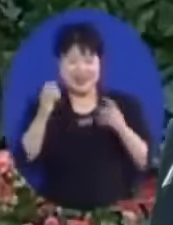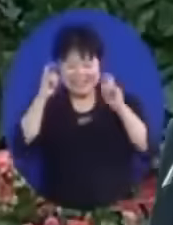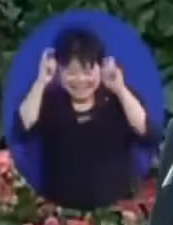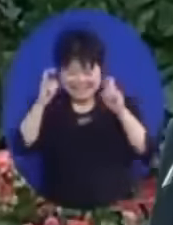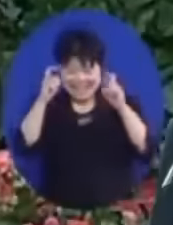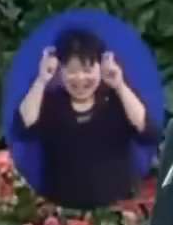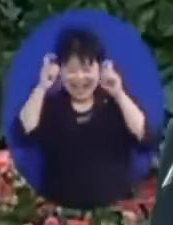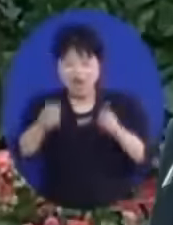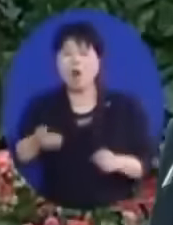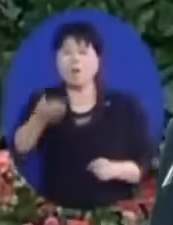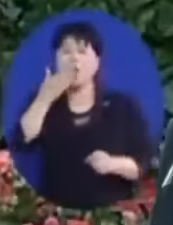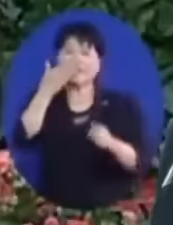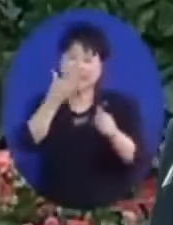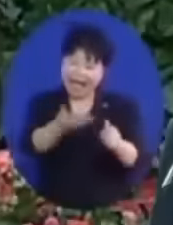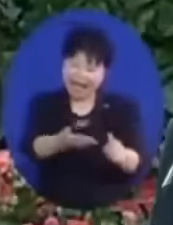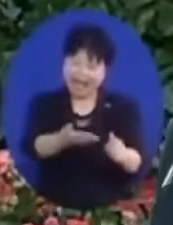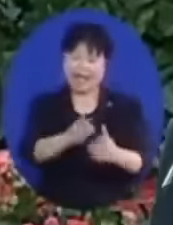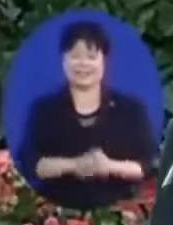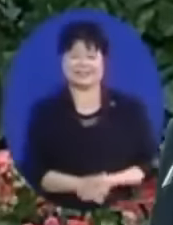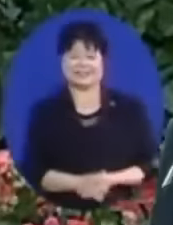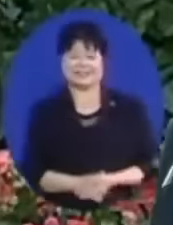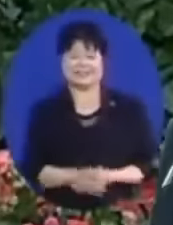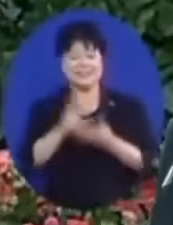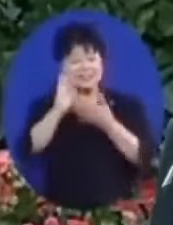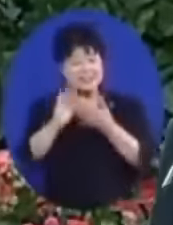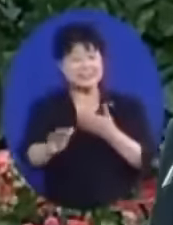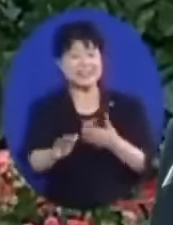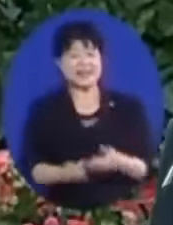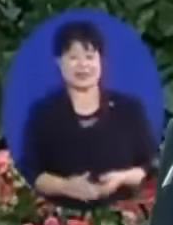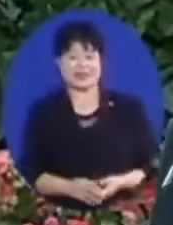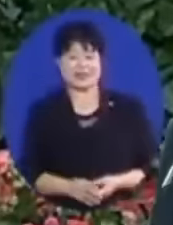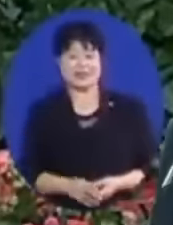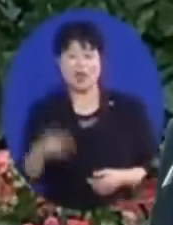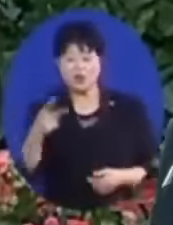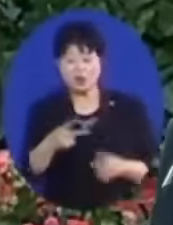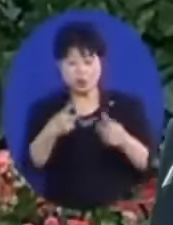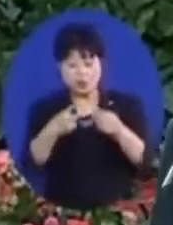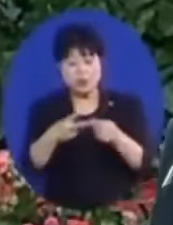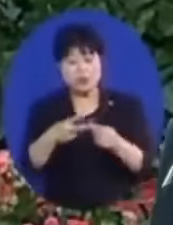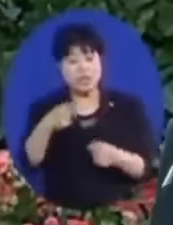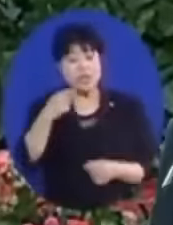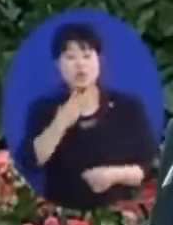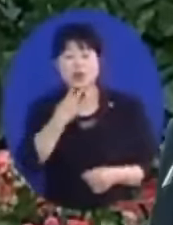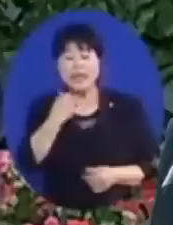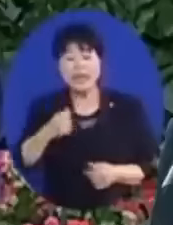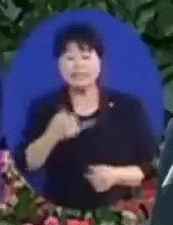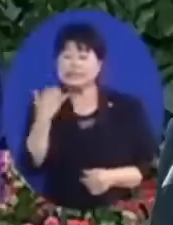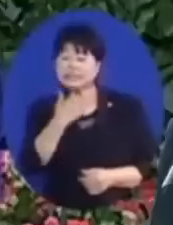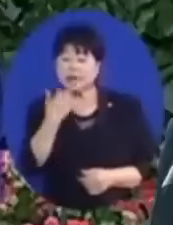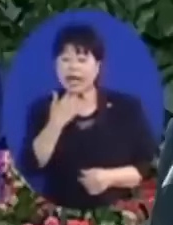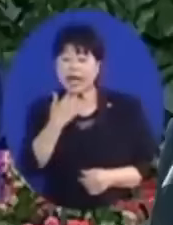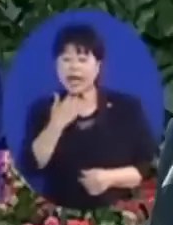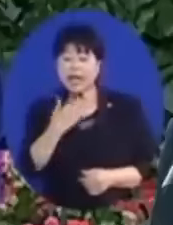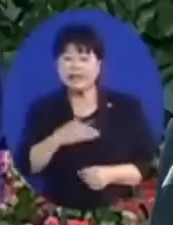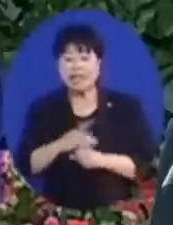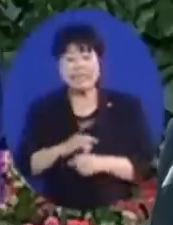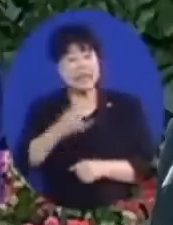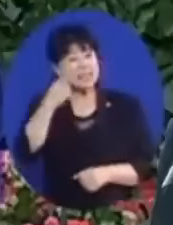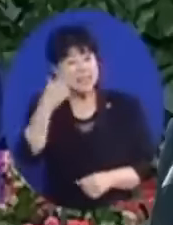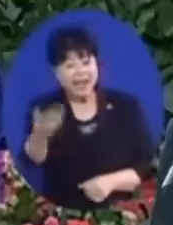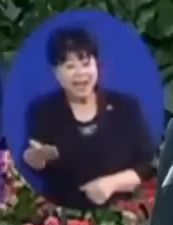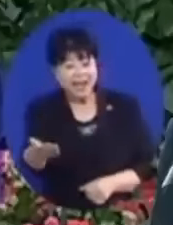양을 먹이라. 그 다음 잠시 있다가 또 주님께서 요한의 아들 시므나, 내가 나를 사랑하느냐?